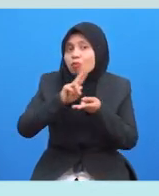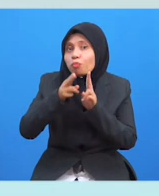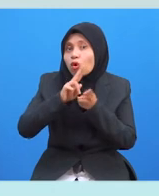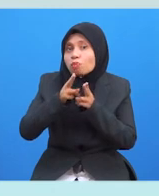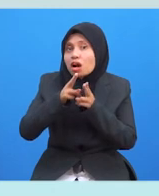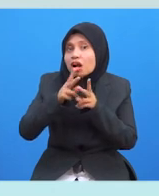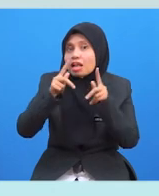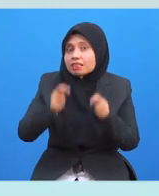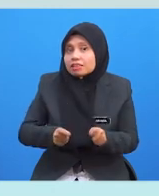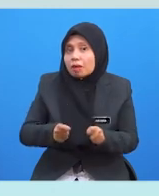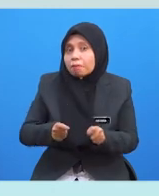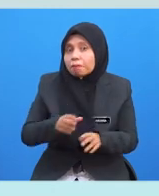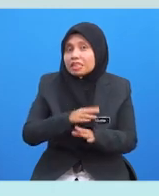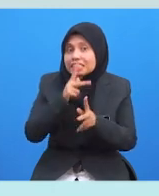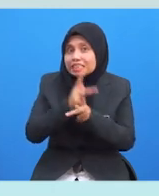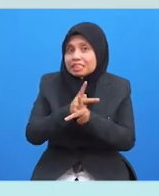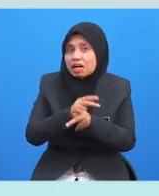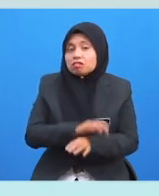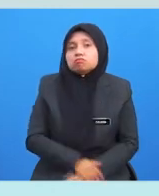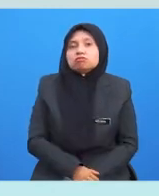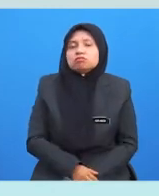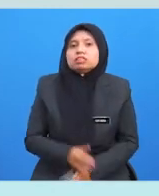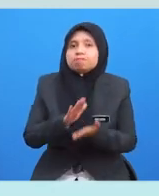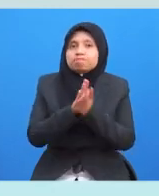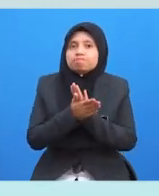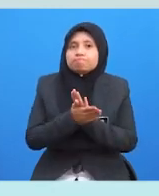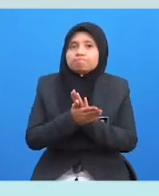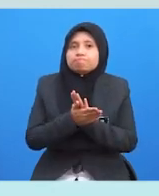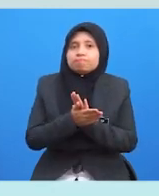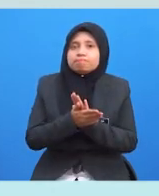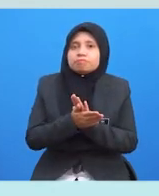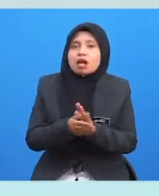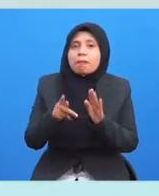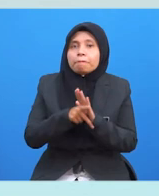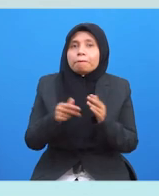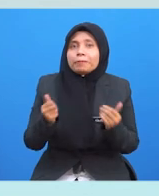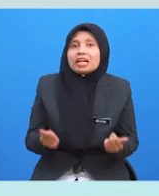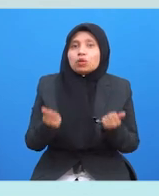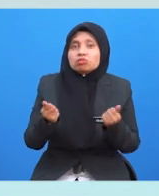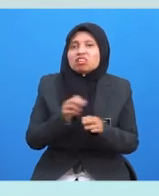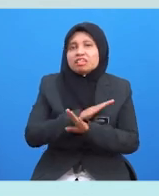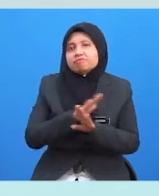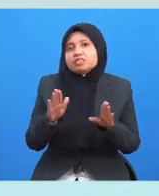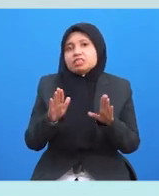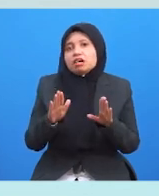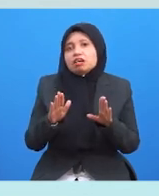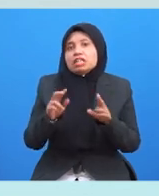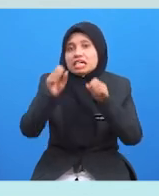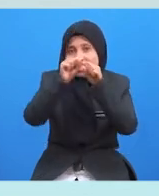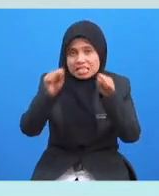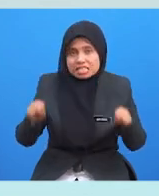berubah-ubah, tetap atau kekal. Jadi, pengangkutan lestari